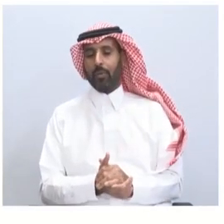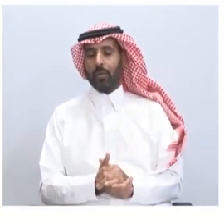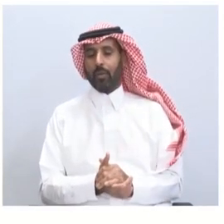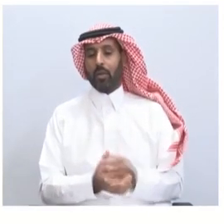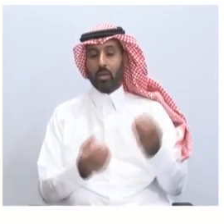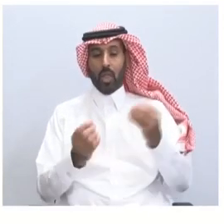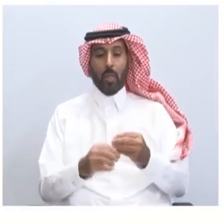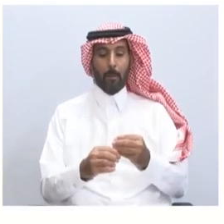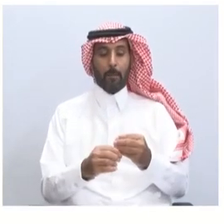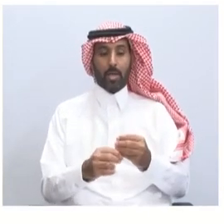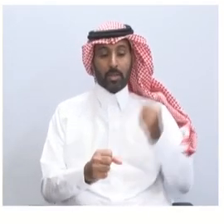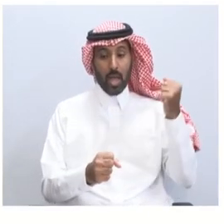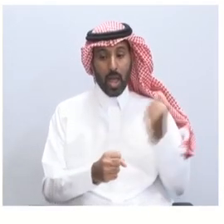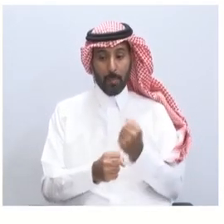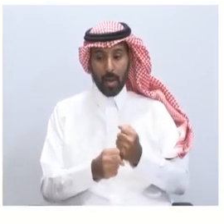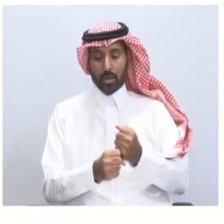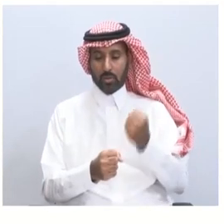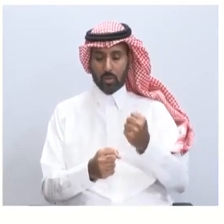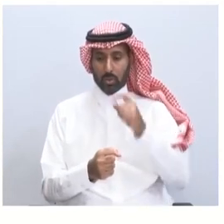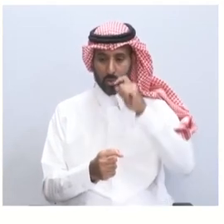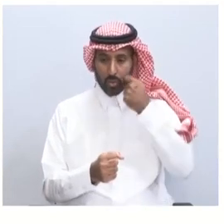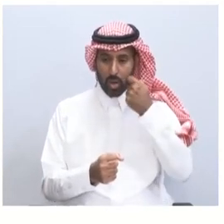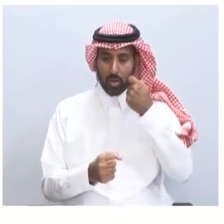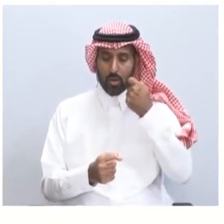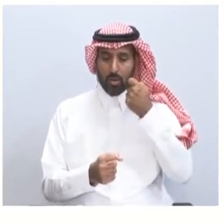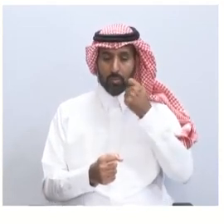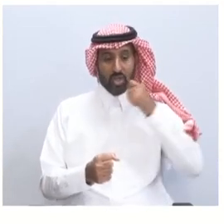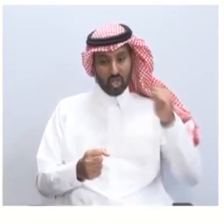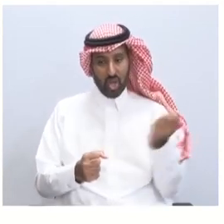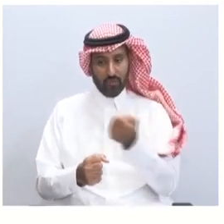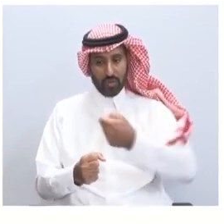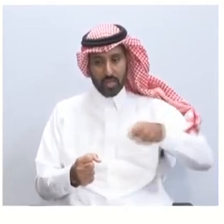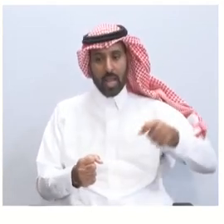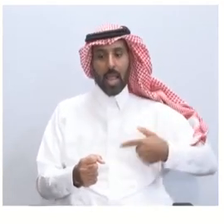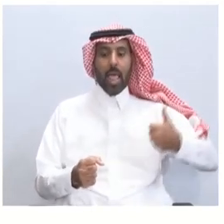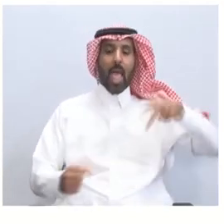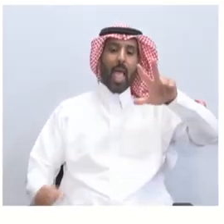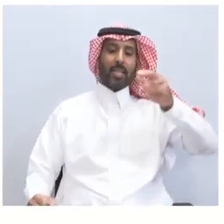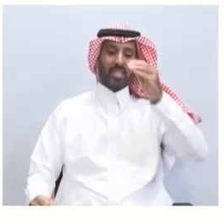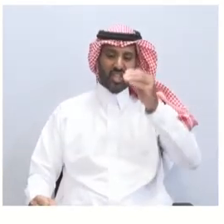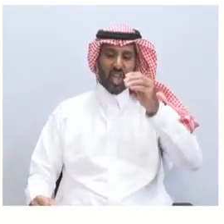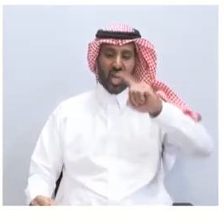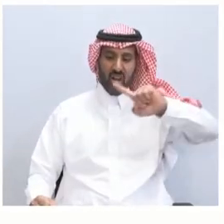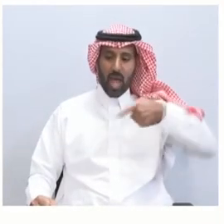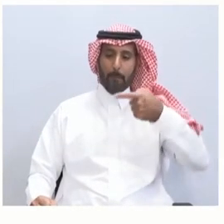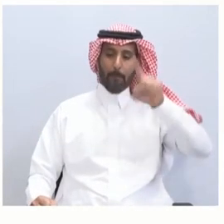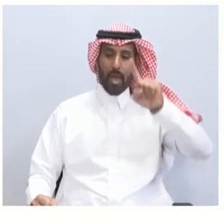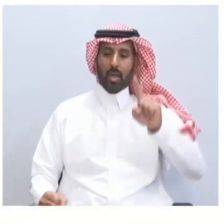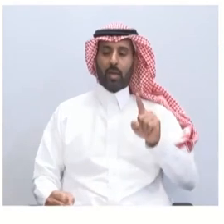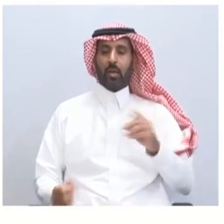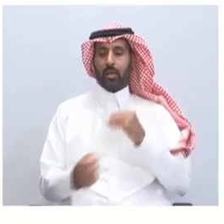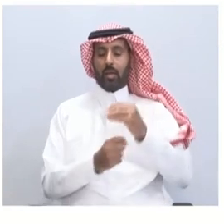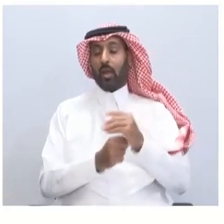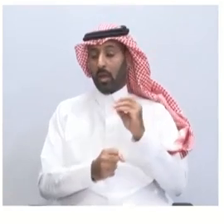تضمنت ايضا اعماله اعمال بطوليه وشجاعه بسيفه الاجرب المشهور بالسيف الاجرب ايضا